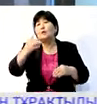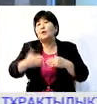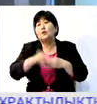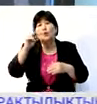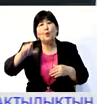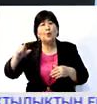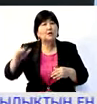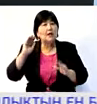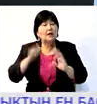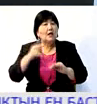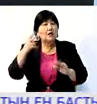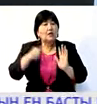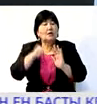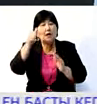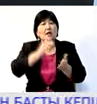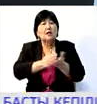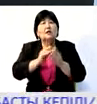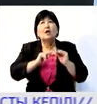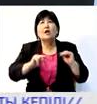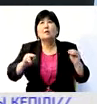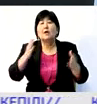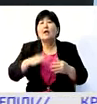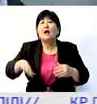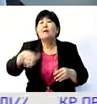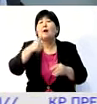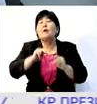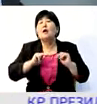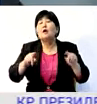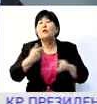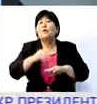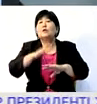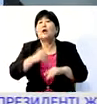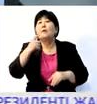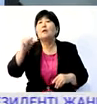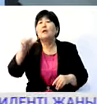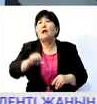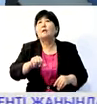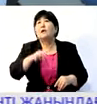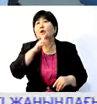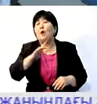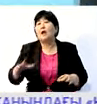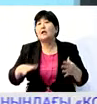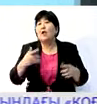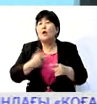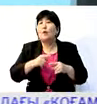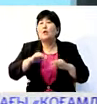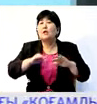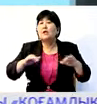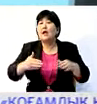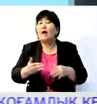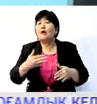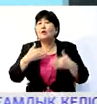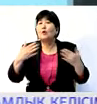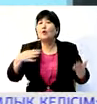оқушы тыңдады. 26 жыл педагогикалық өтілі бар аймақтың бас мұғалімі бұл сабаққа бір аптадай уақыт дайындалыпты. Онысын шәкірттер алдындағы